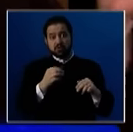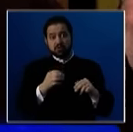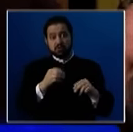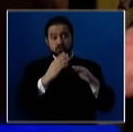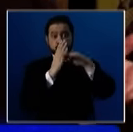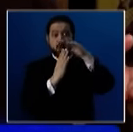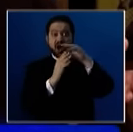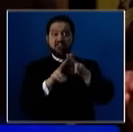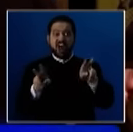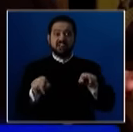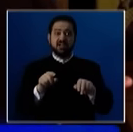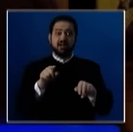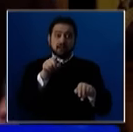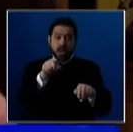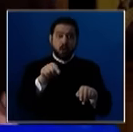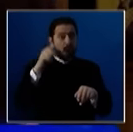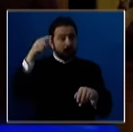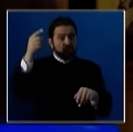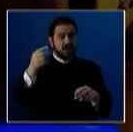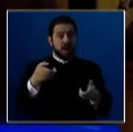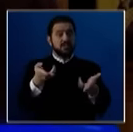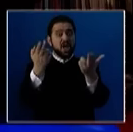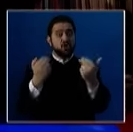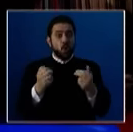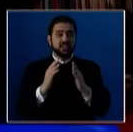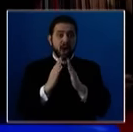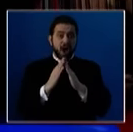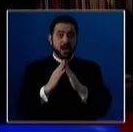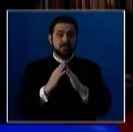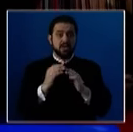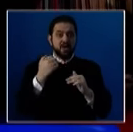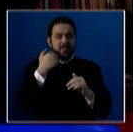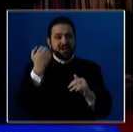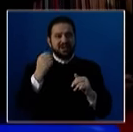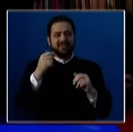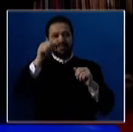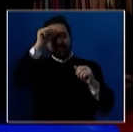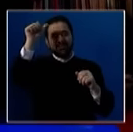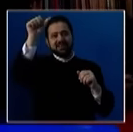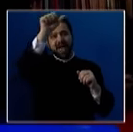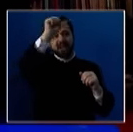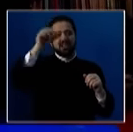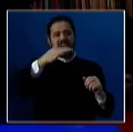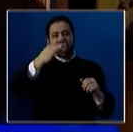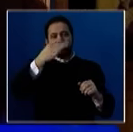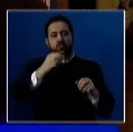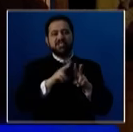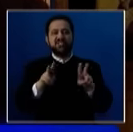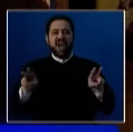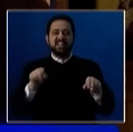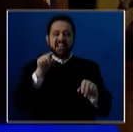tău acela. L-a uite, s-a întors. Da? Demonstrativ foarte pe mult. Când tatăl i-a zis: fratele tău acesta.